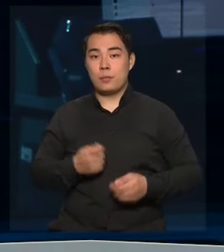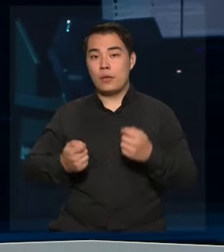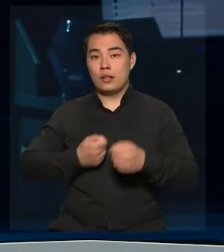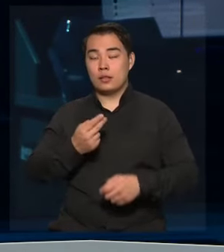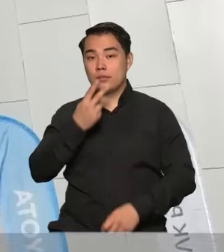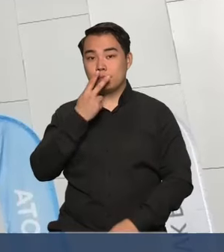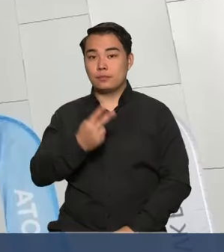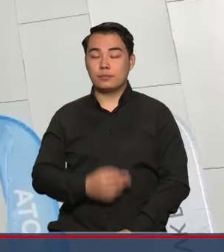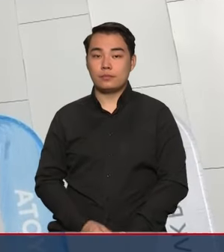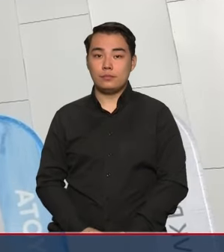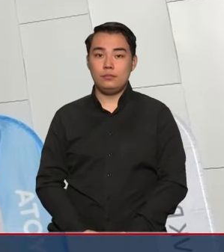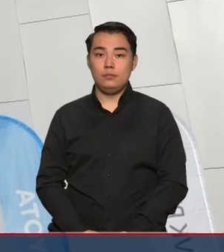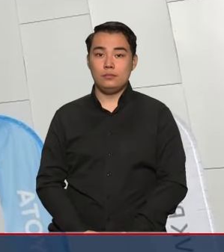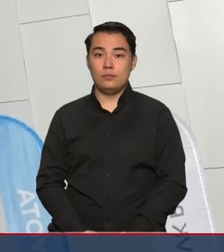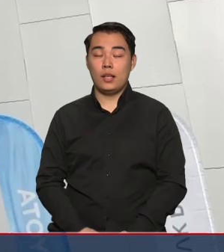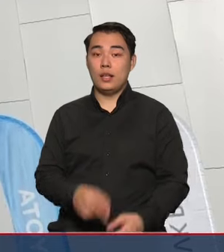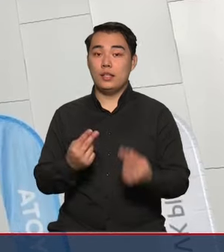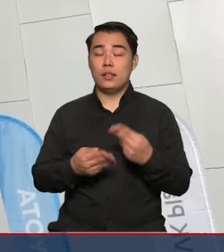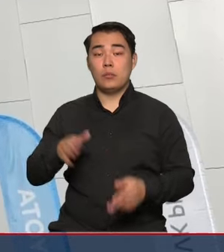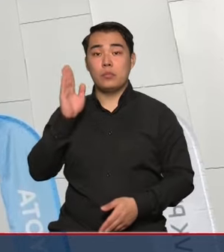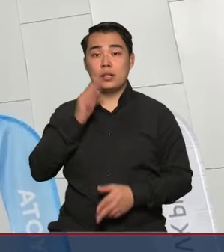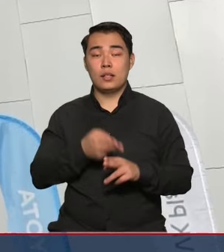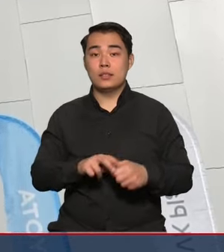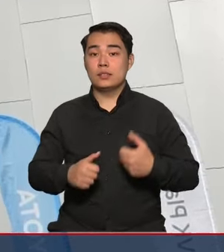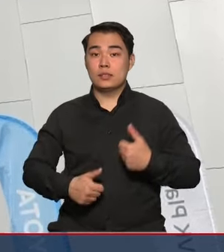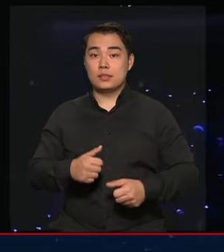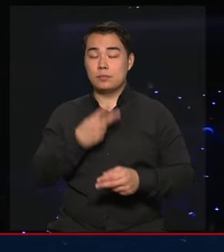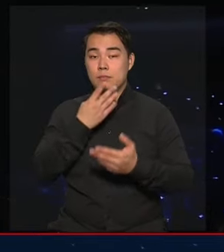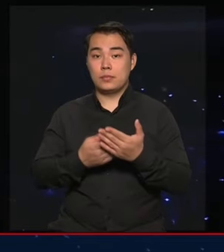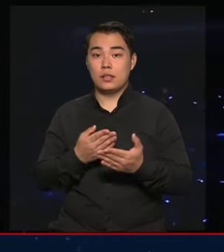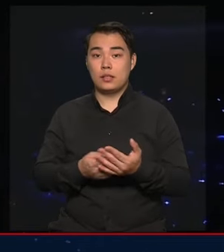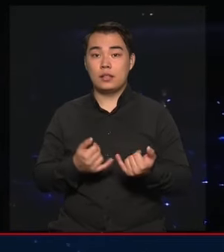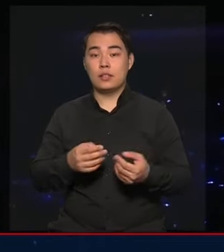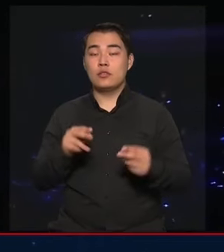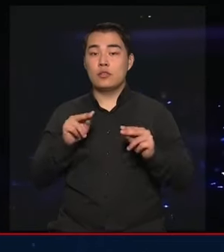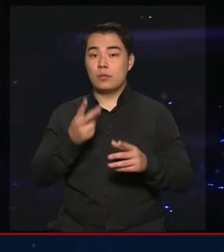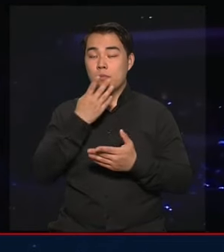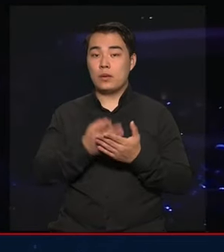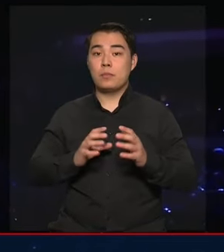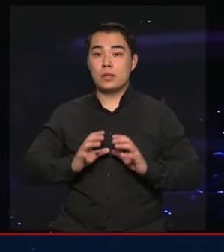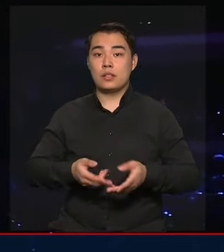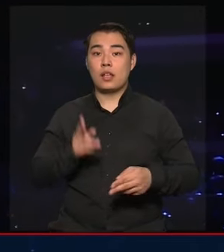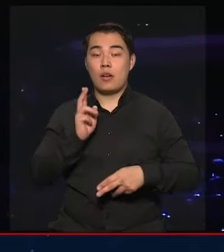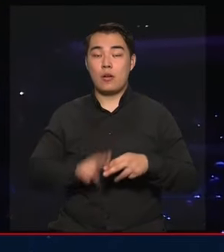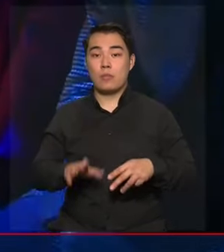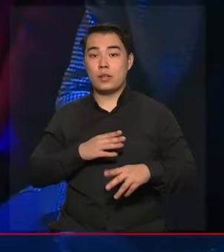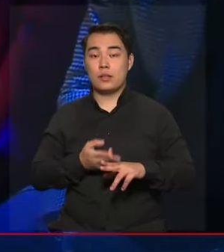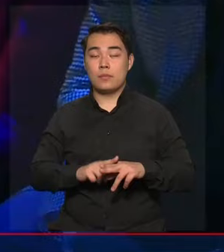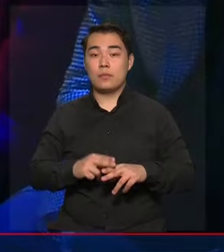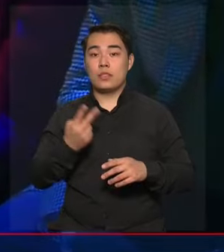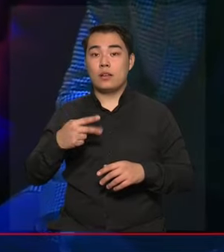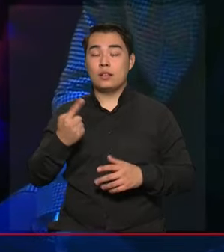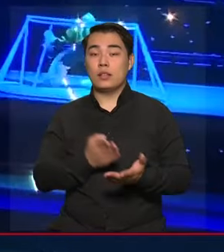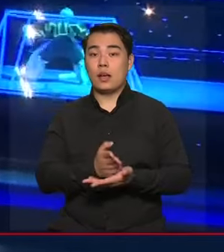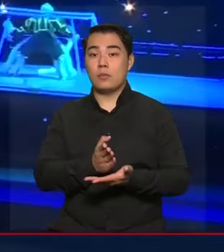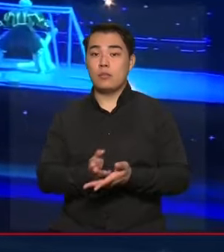материале. Игры будущего, соревнования на стыке виртуального и реального миров закончился. В них по 21